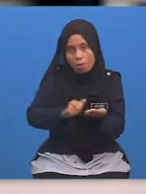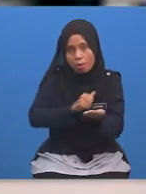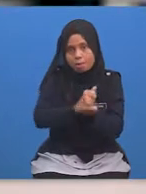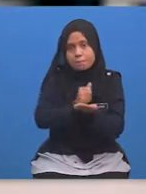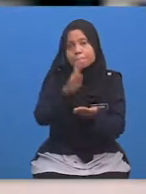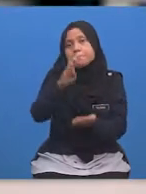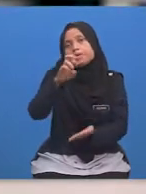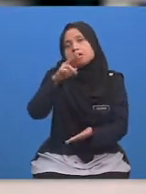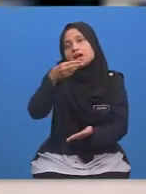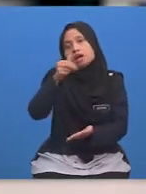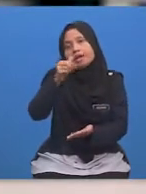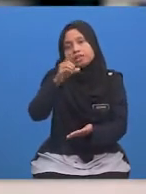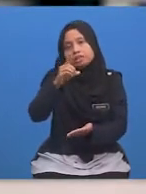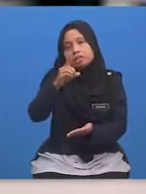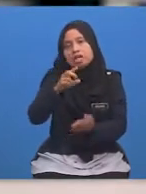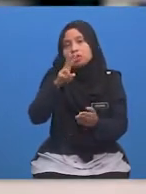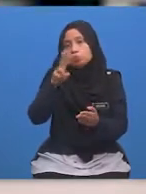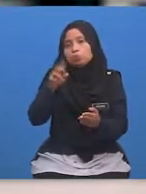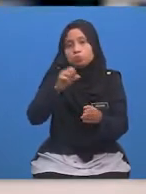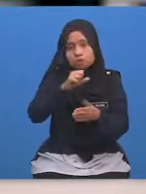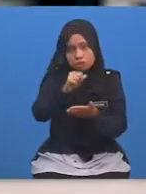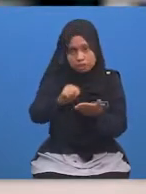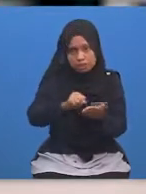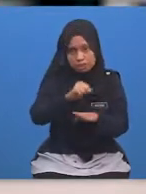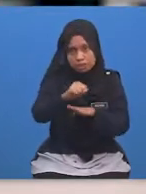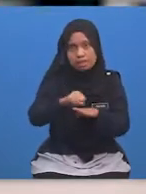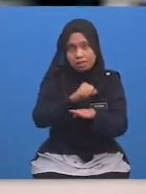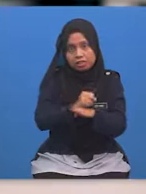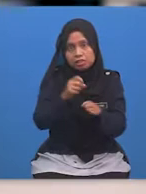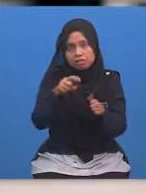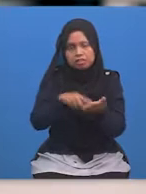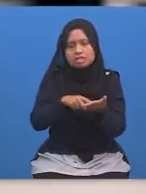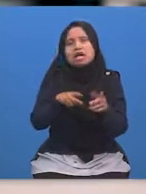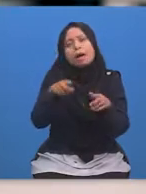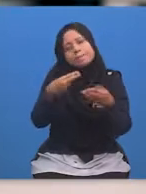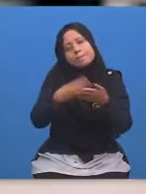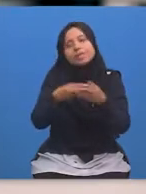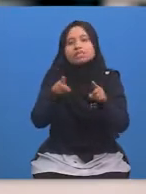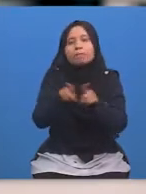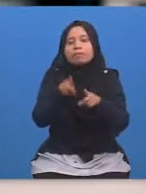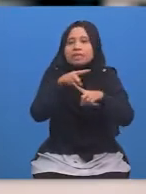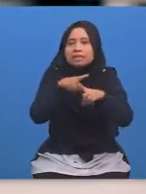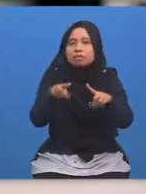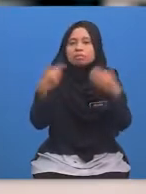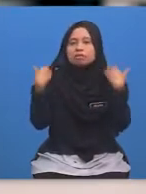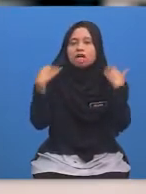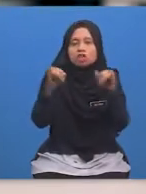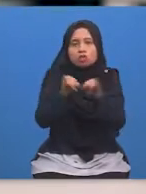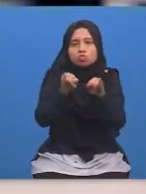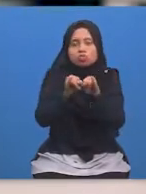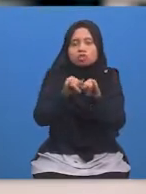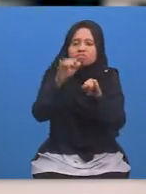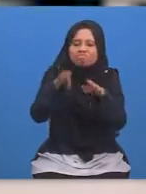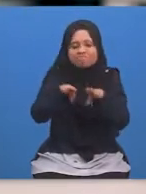Kedua-dua syarikat ini mempunyai ciri-ciri yang hampir sama, tetapi ada juga